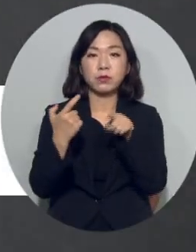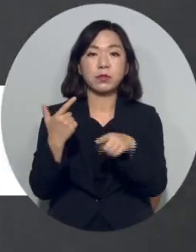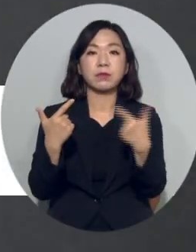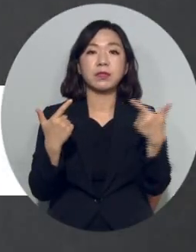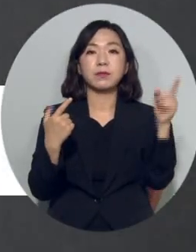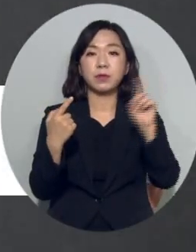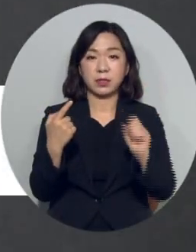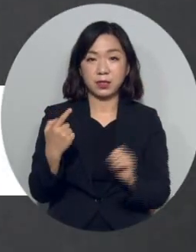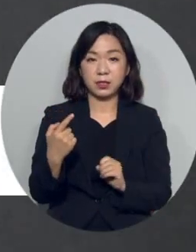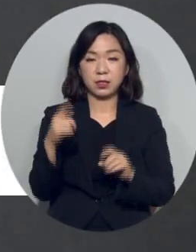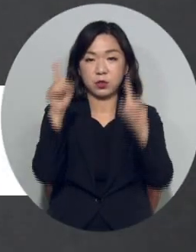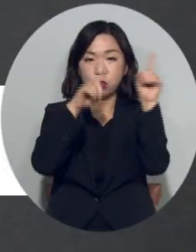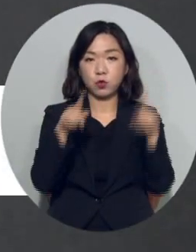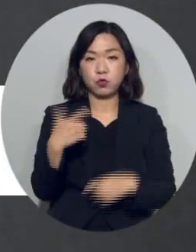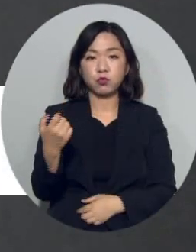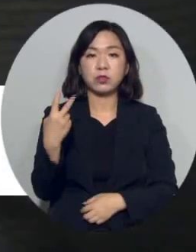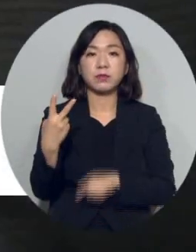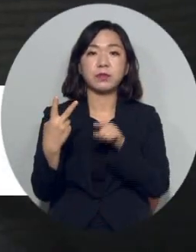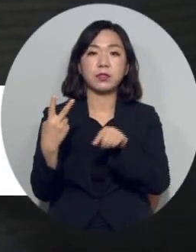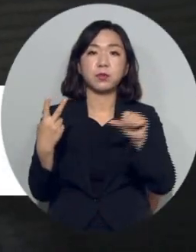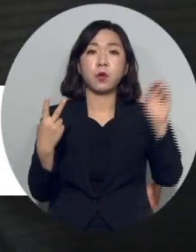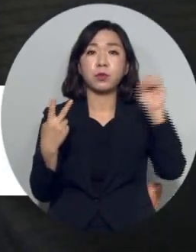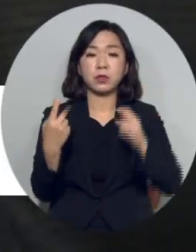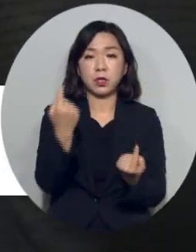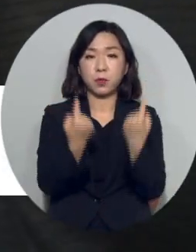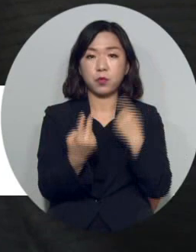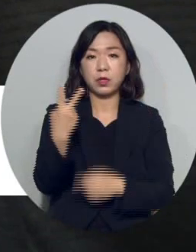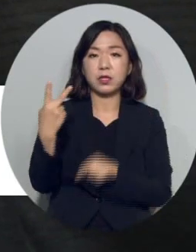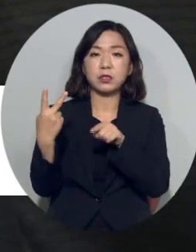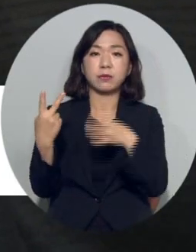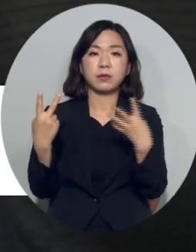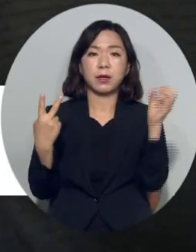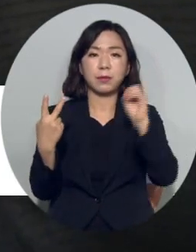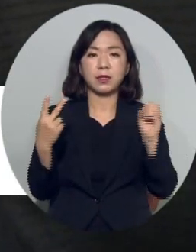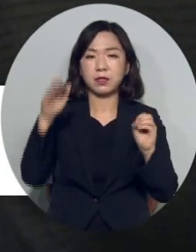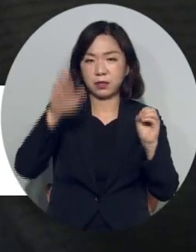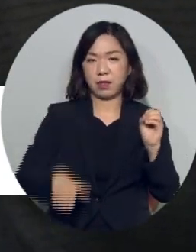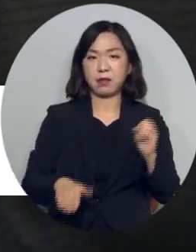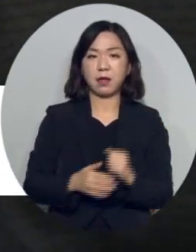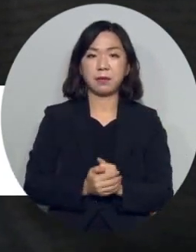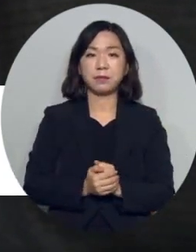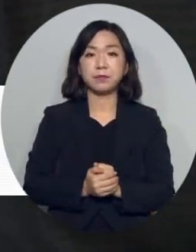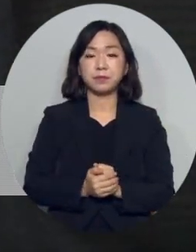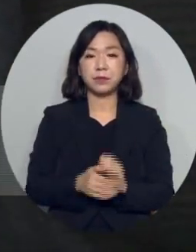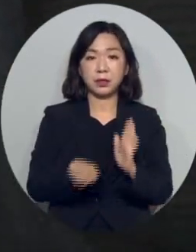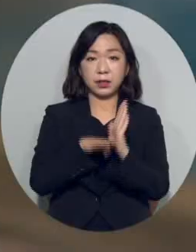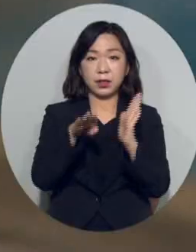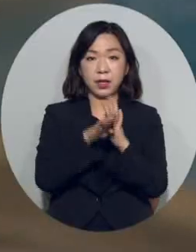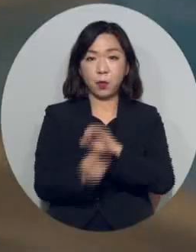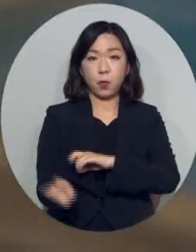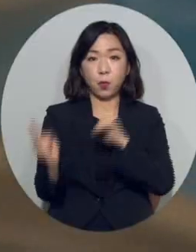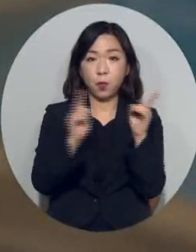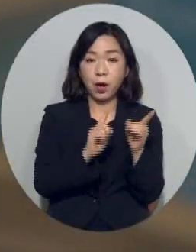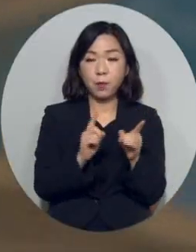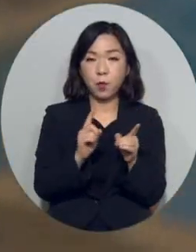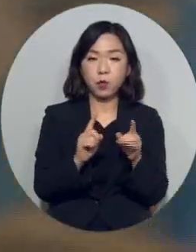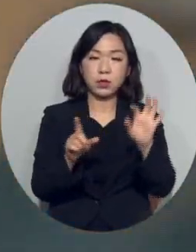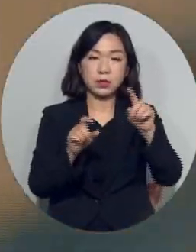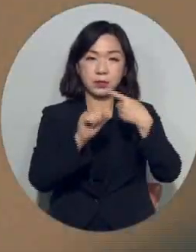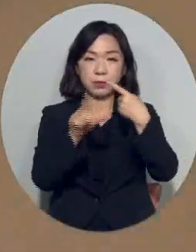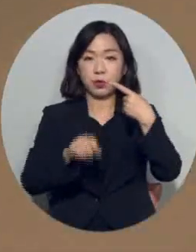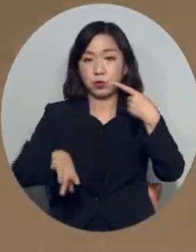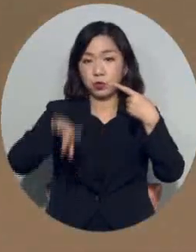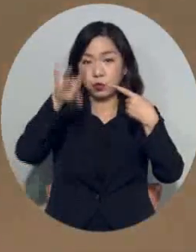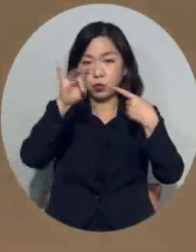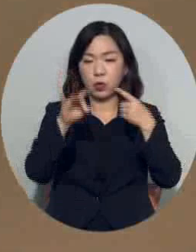전국평균 62.5% 에서 2.4% 포인트 났습니다 단계적 일상 회복이 다음달 초로 시행